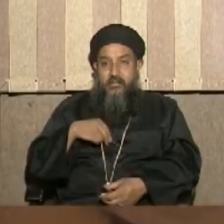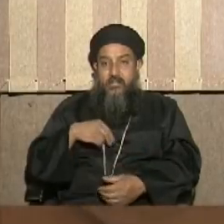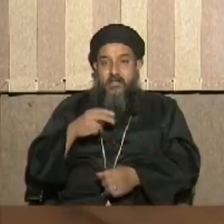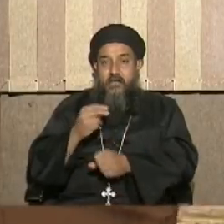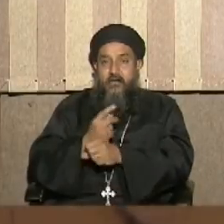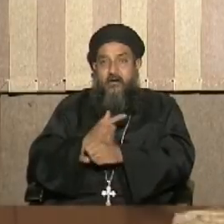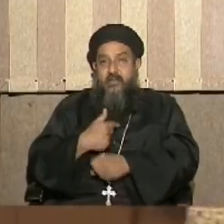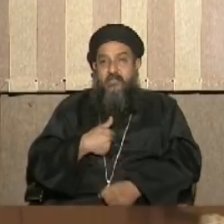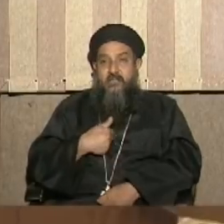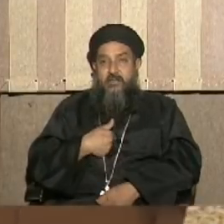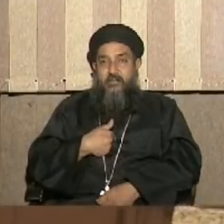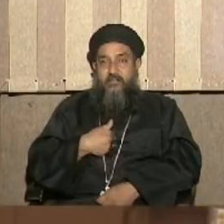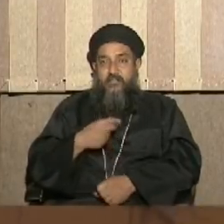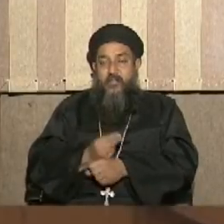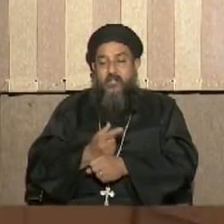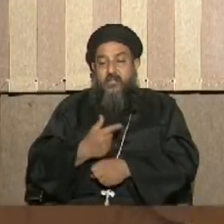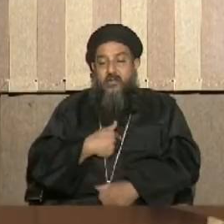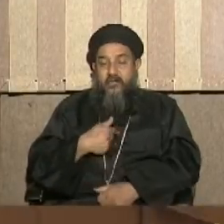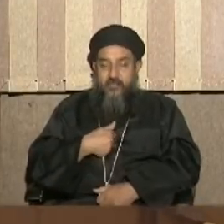الويل ليه؟ انا الخاطي.